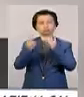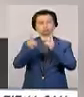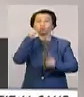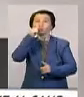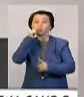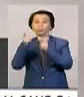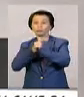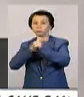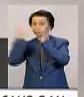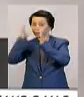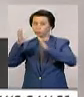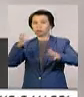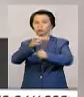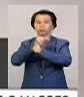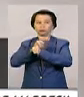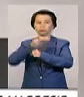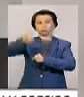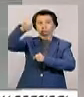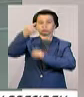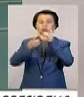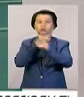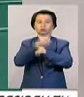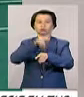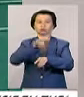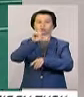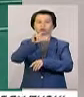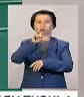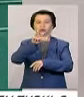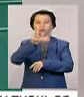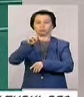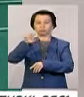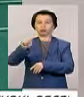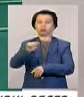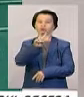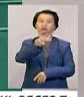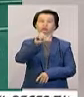pertama negara merangkul gelaran juara dunia di Lima, Peru pada 2015.